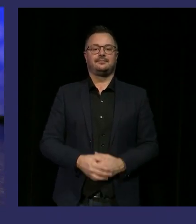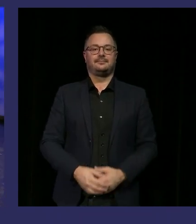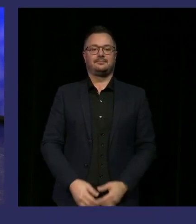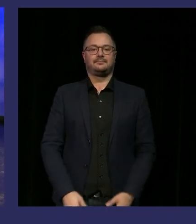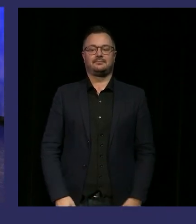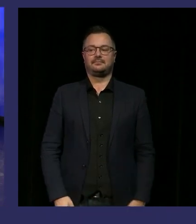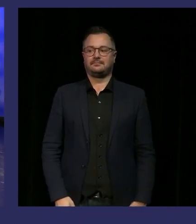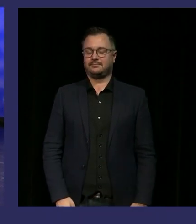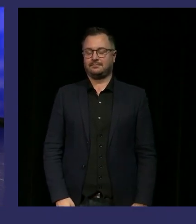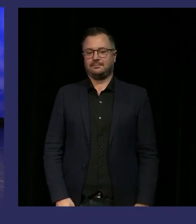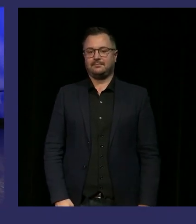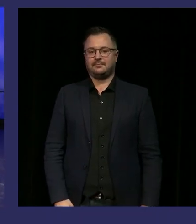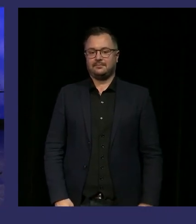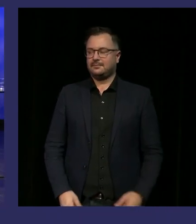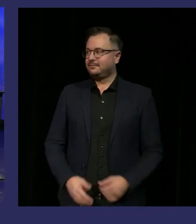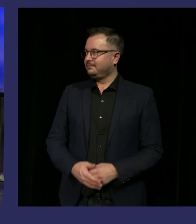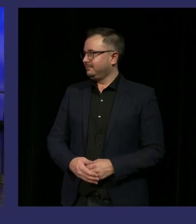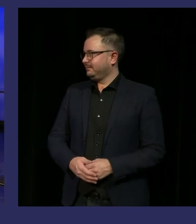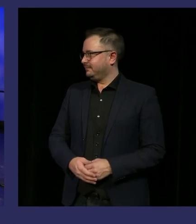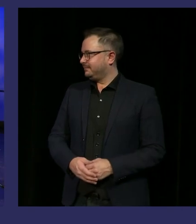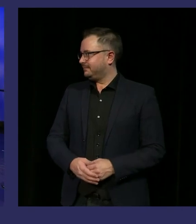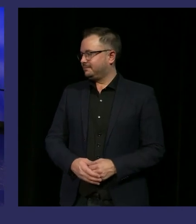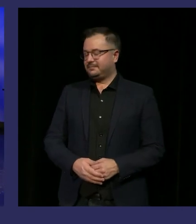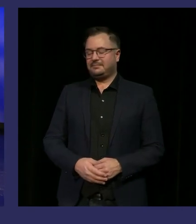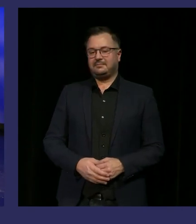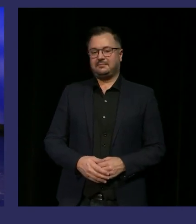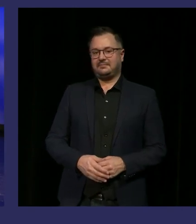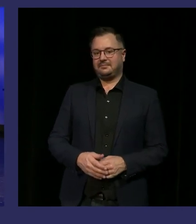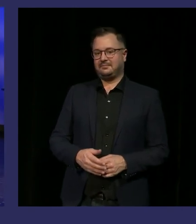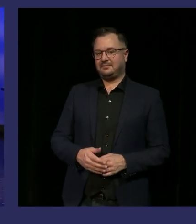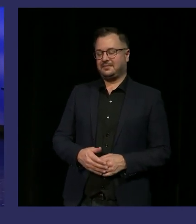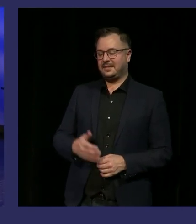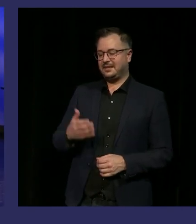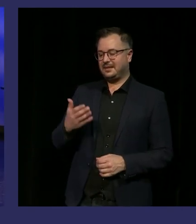Greide du bra? Jeg gruer meg til å komme bort her.